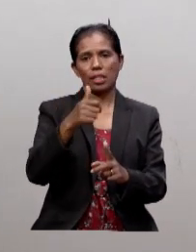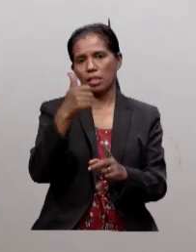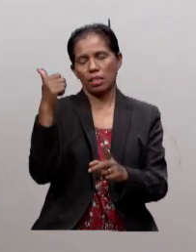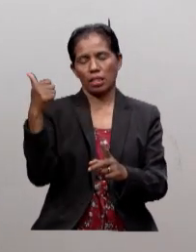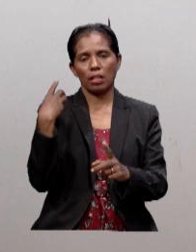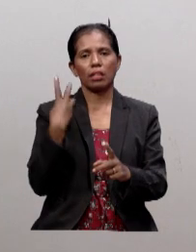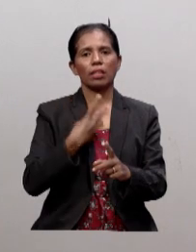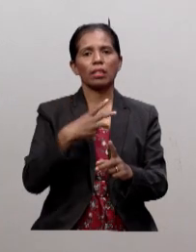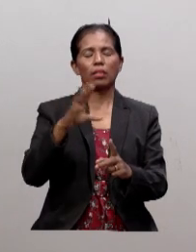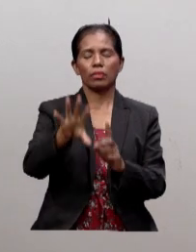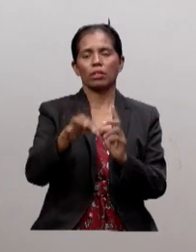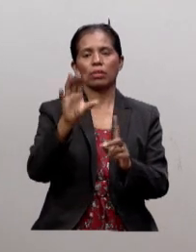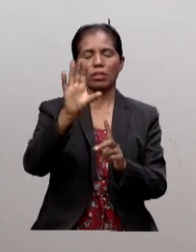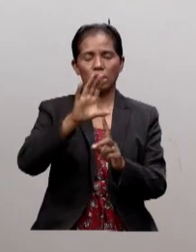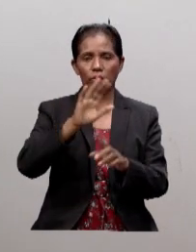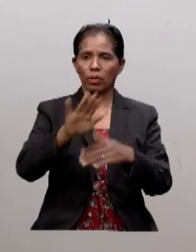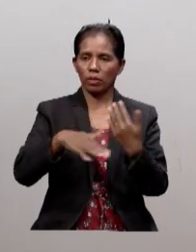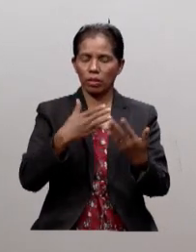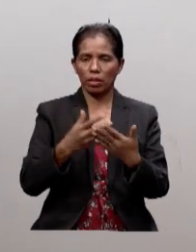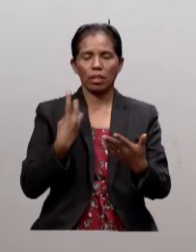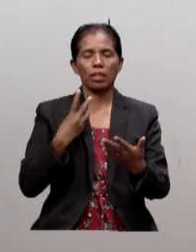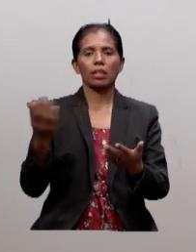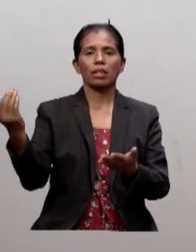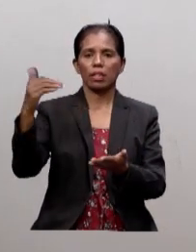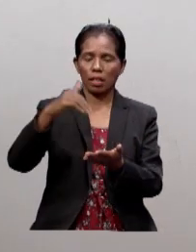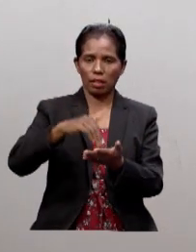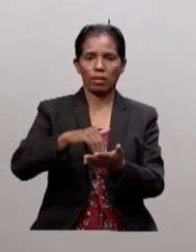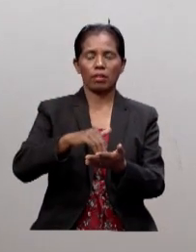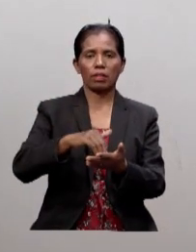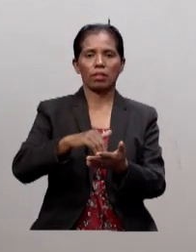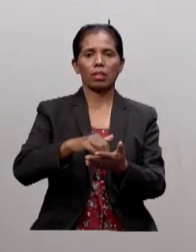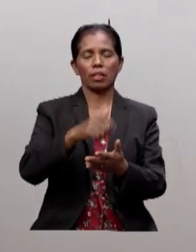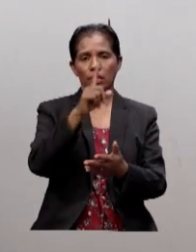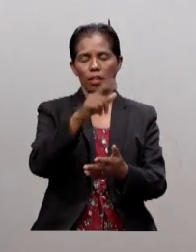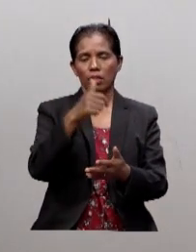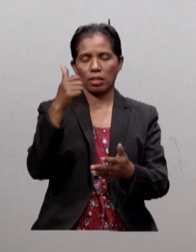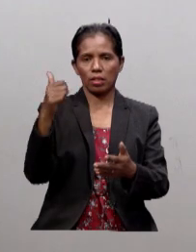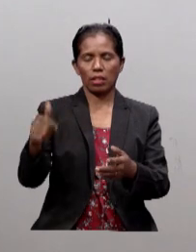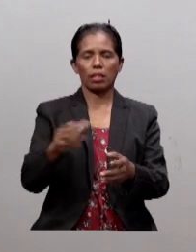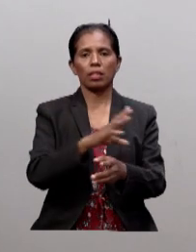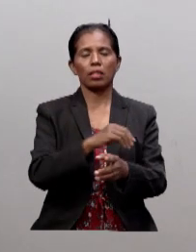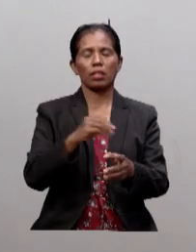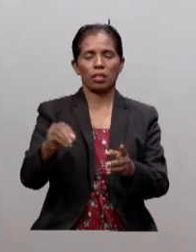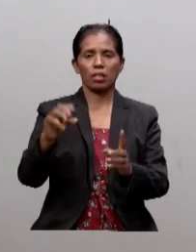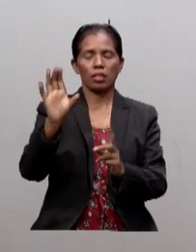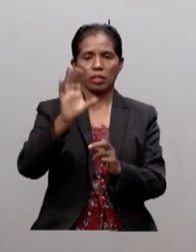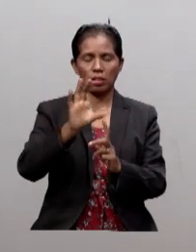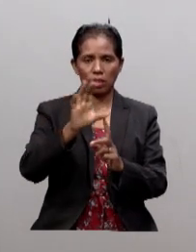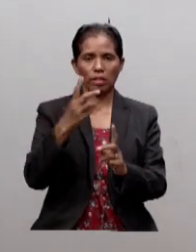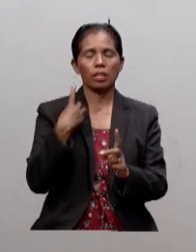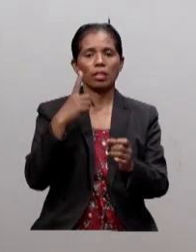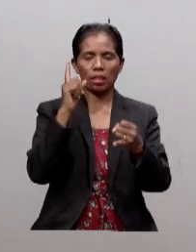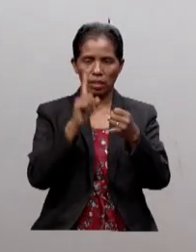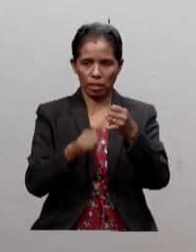Sevi Sirahoto maita propoin Villa Valley. Ida seluk mak segundo superintenden Sevi ida ikus